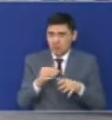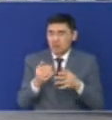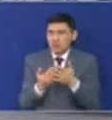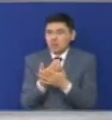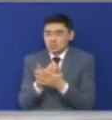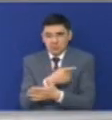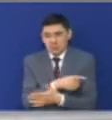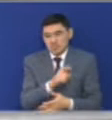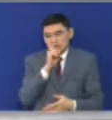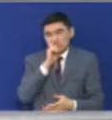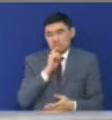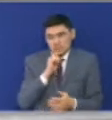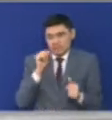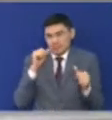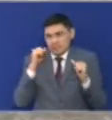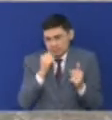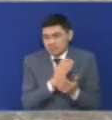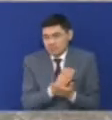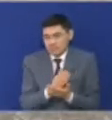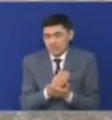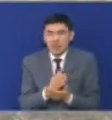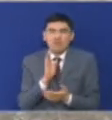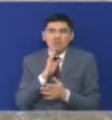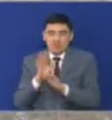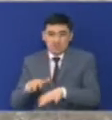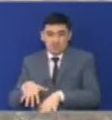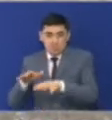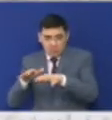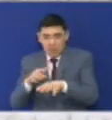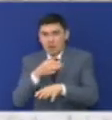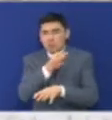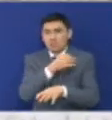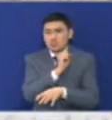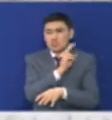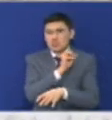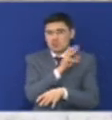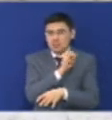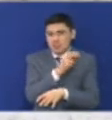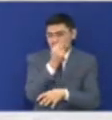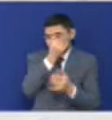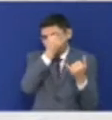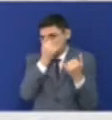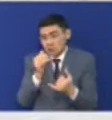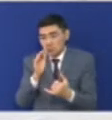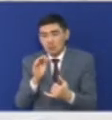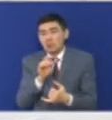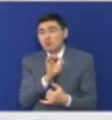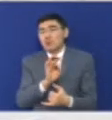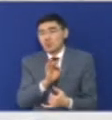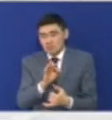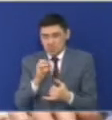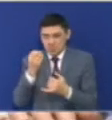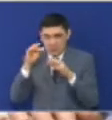паводков, градоначальник также добавил, что на эти цели из областного акимата выделяются значительные средства. Ведется активная работа по вывозу